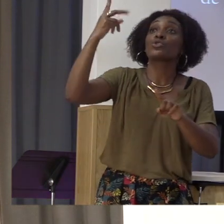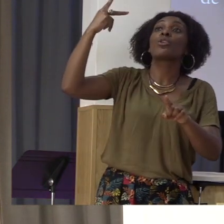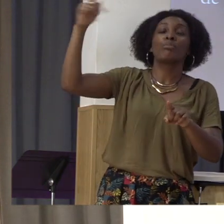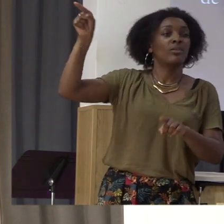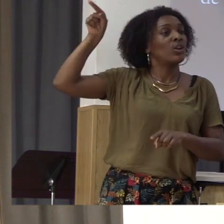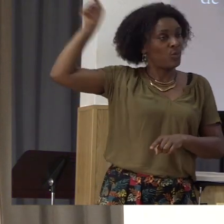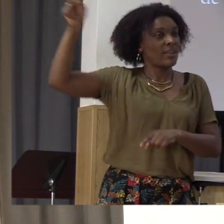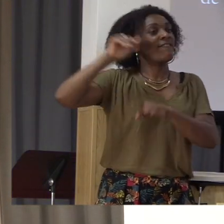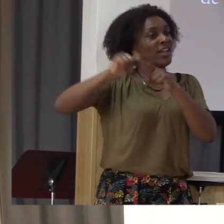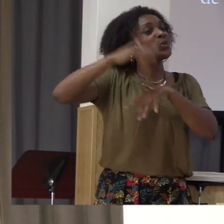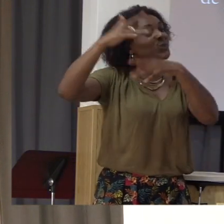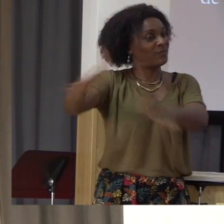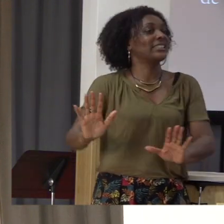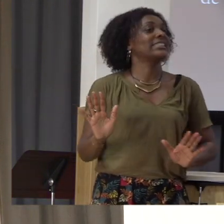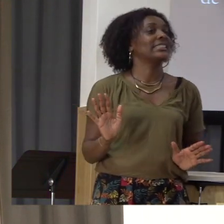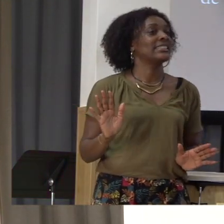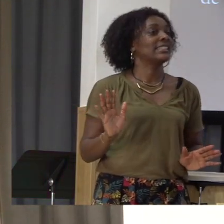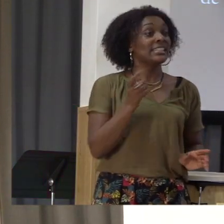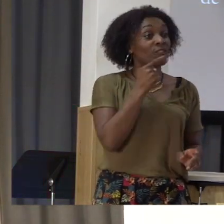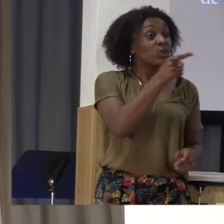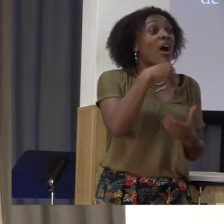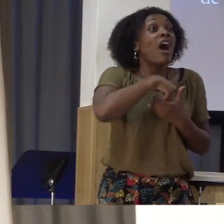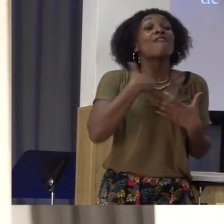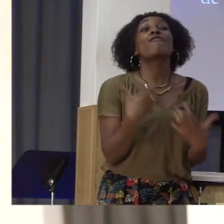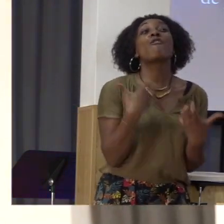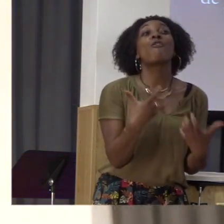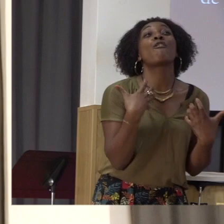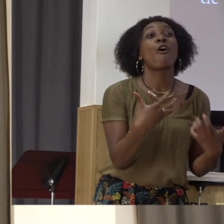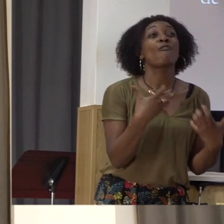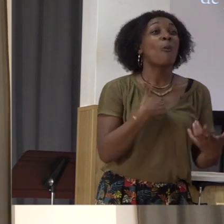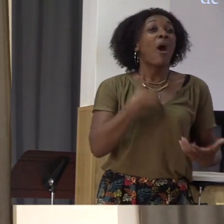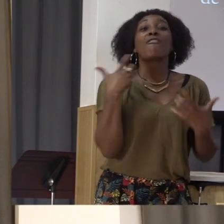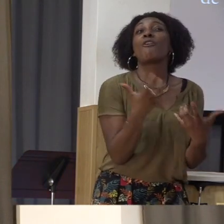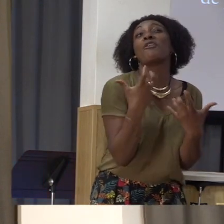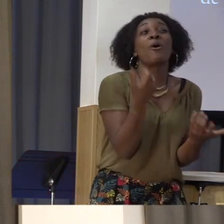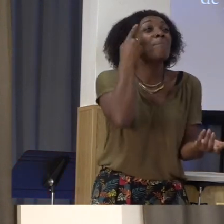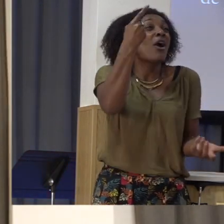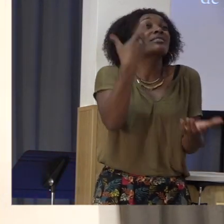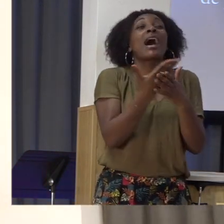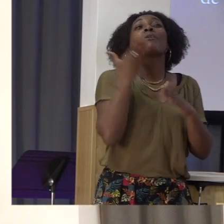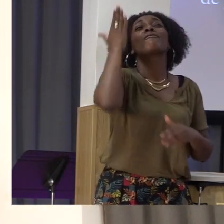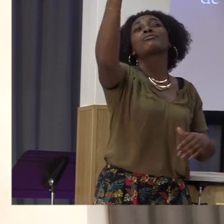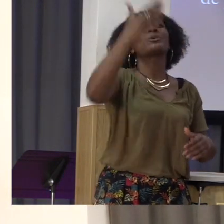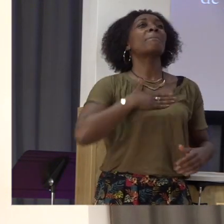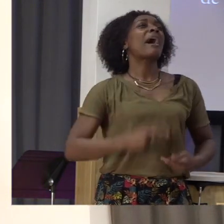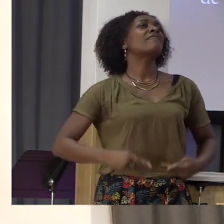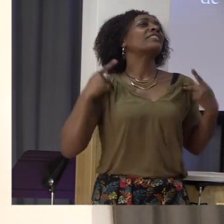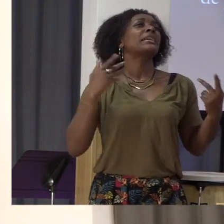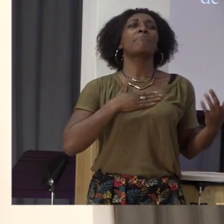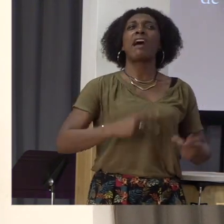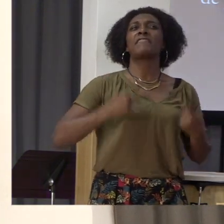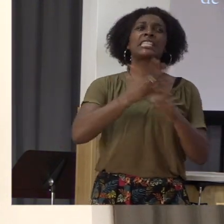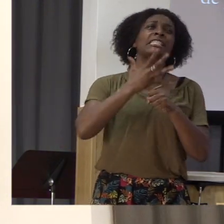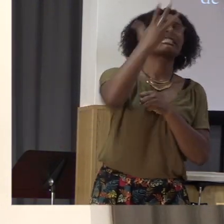qui s'accomplit. Donc, tu as des aspirations dans ton cœur. Tu as des manières tu penses, tu te projettes, tu te dis, d'ici 5 ans,